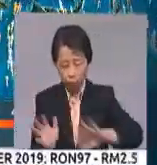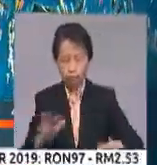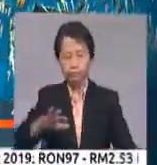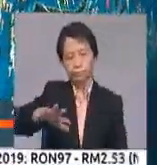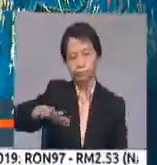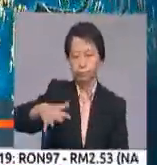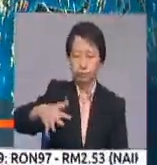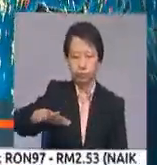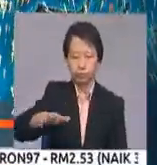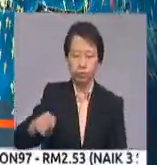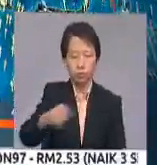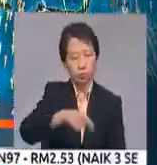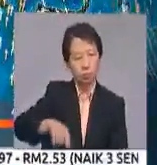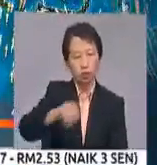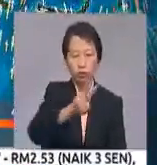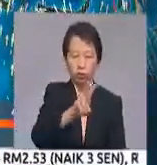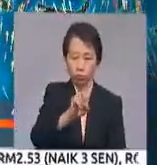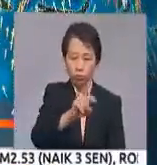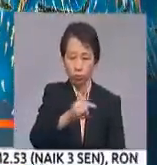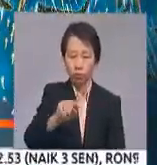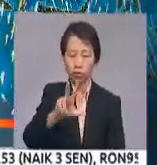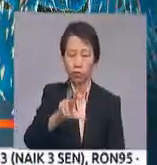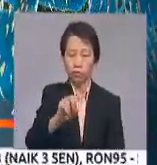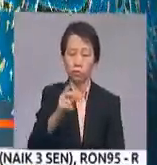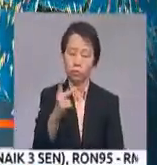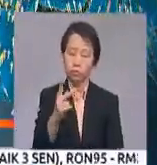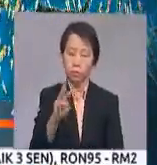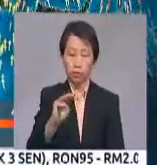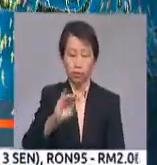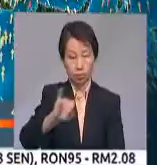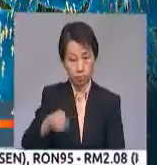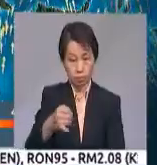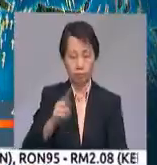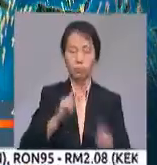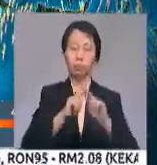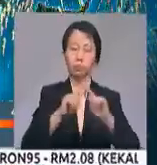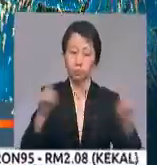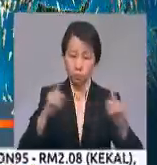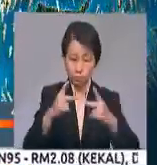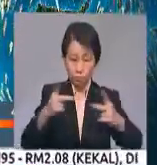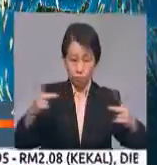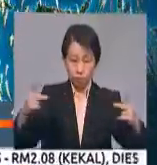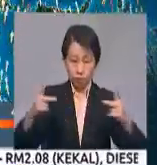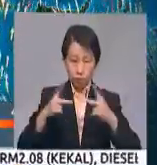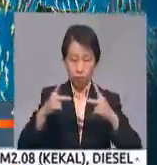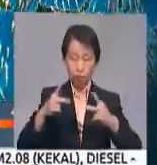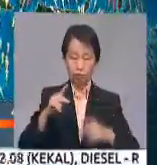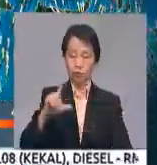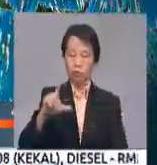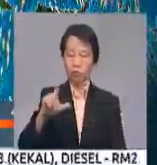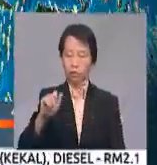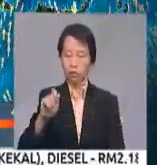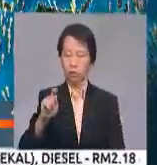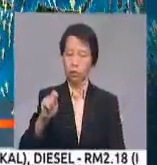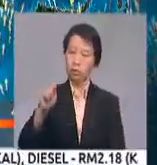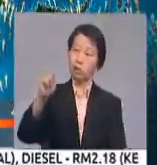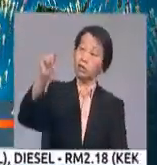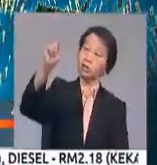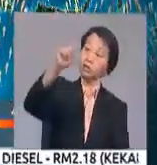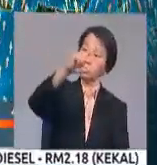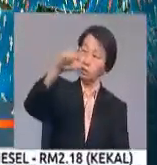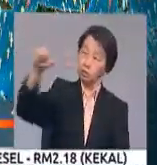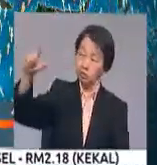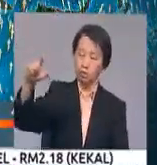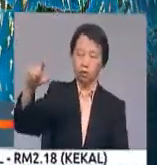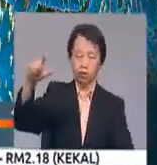sederhana sekitar 20 hingga 30 km sejam. Namun demikian, di kawasan latitude yang semakin tinggi ketika ini,